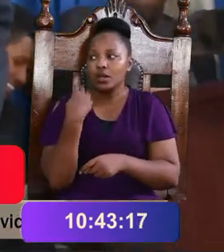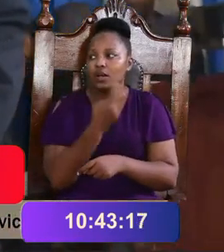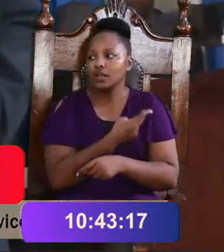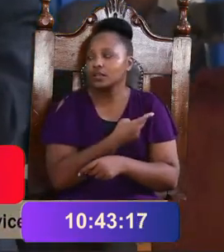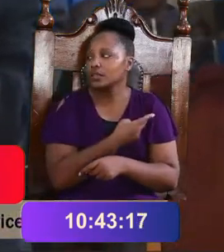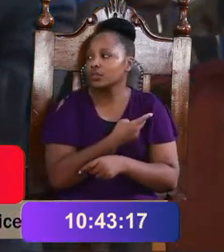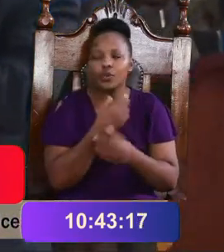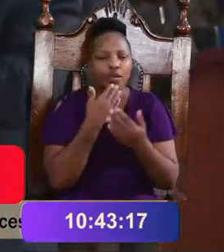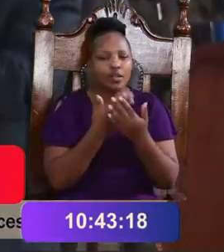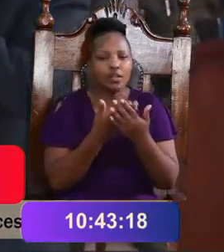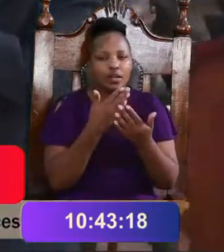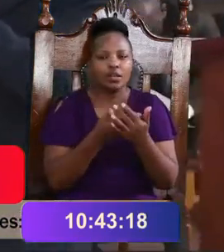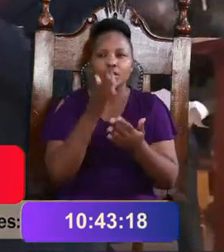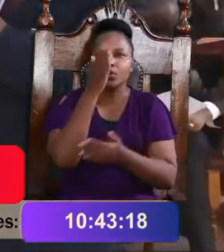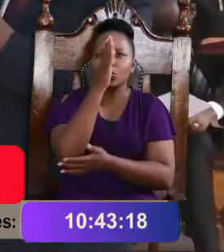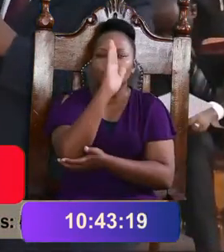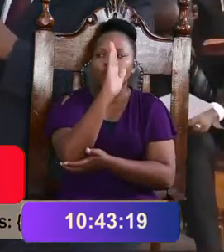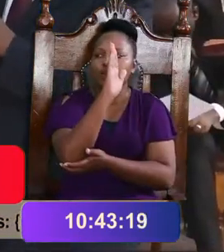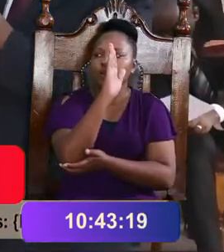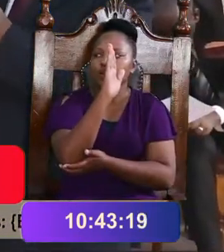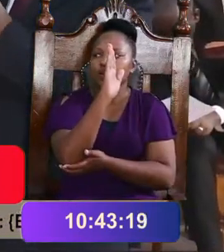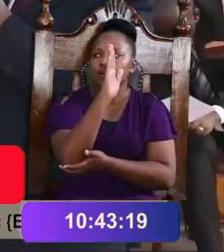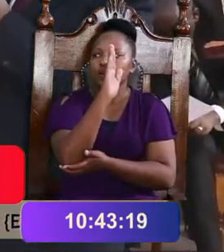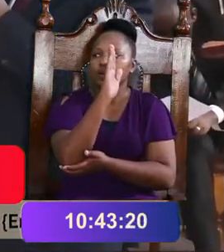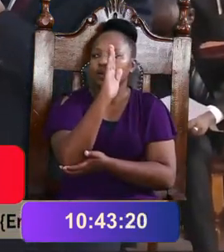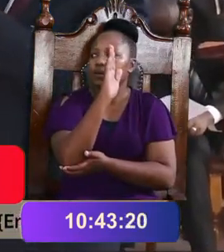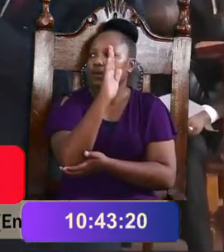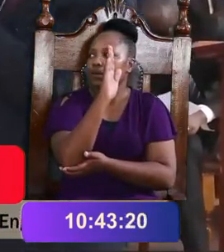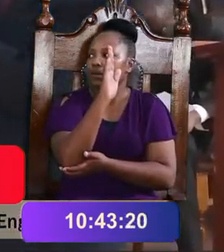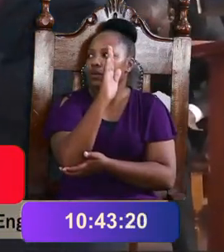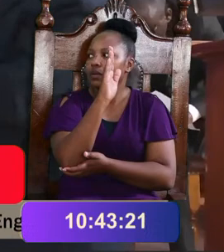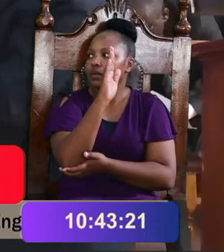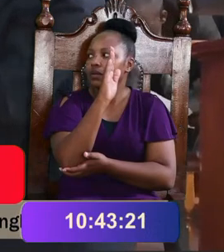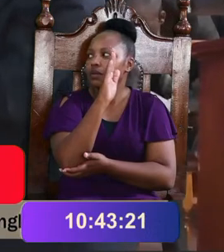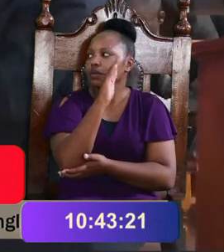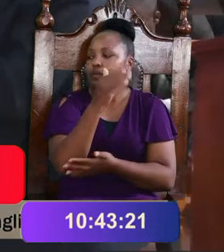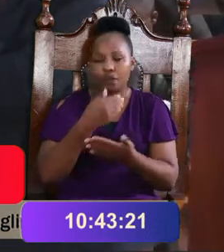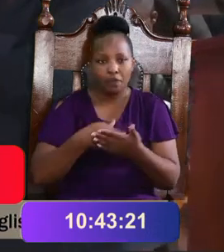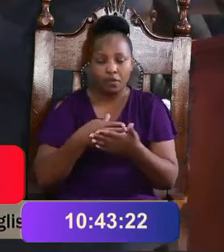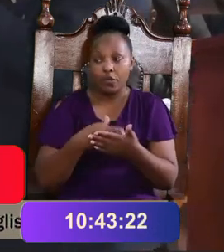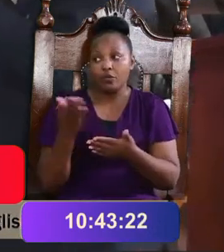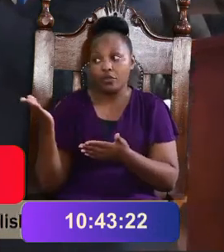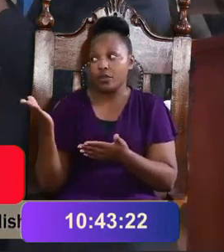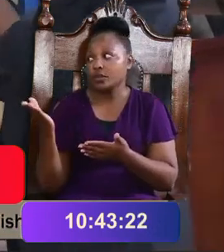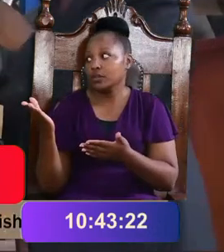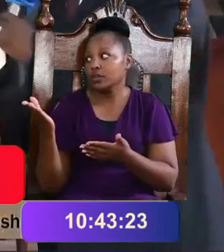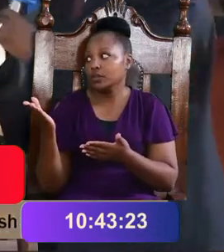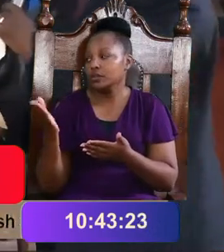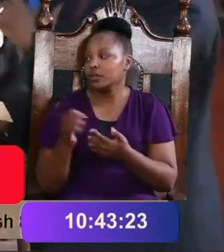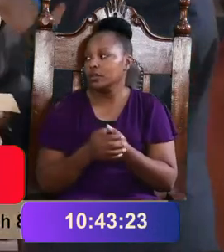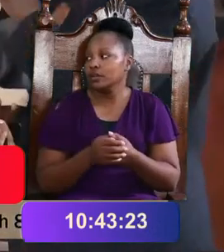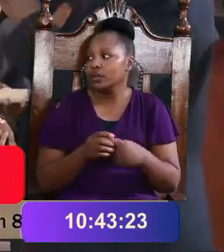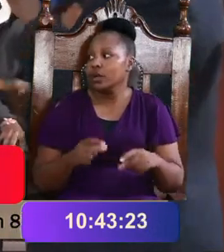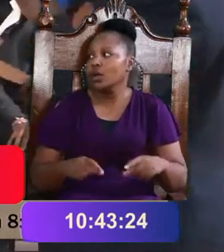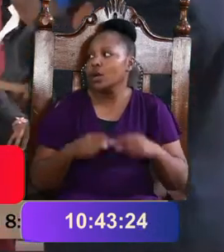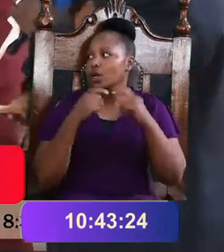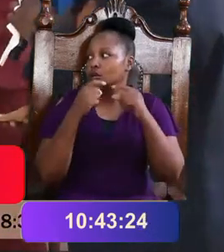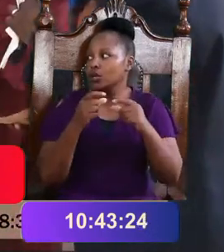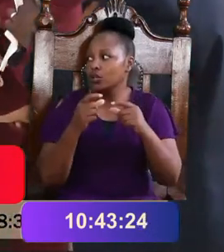kutoa shukrani zetu kwa Mwenyezi Mungu. Na kwa niaba ya academy nataka kuchukua nafasi hii